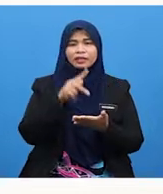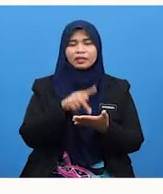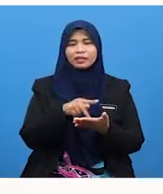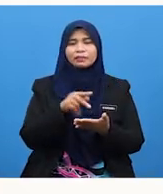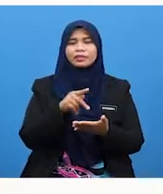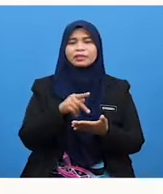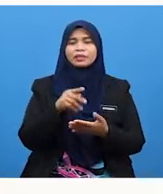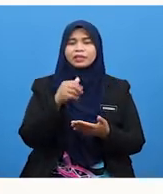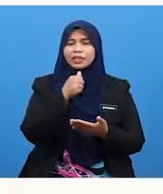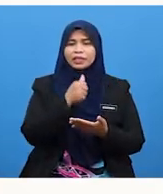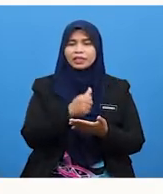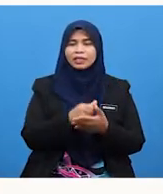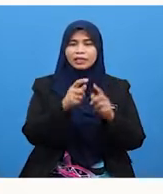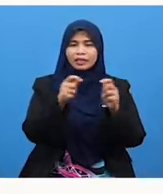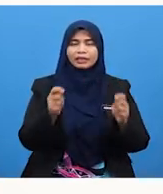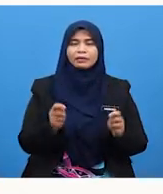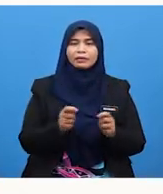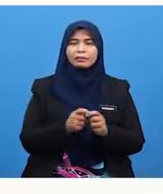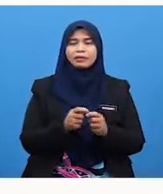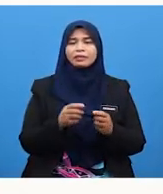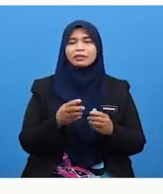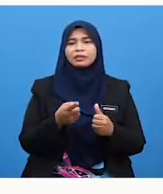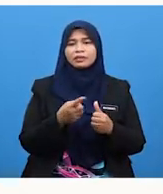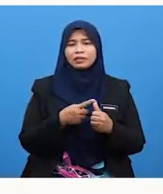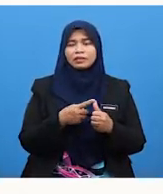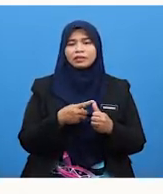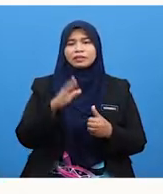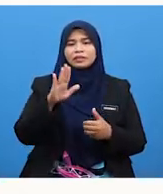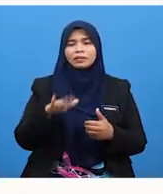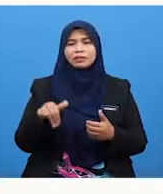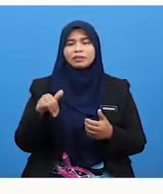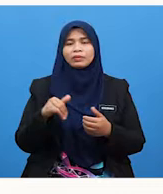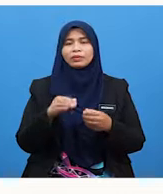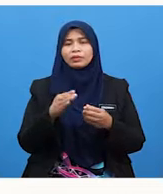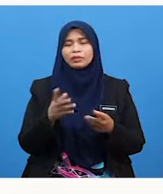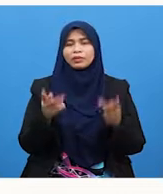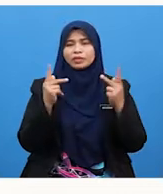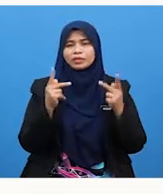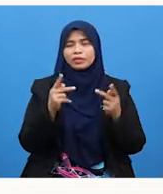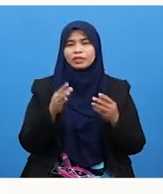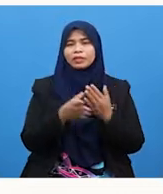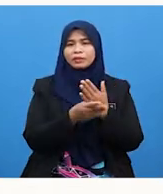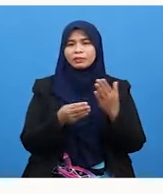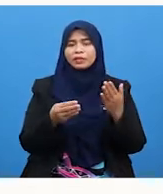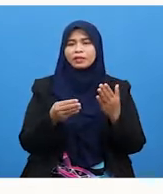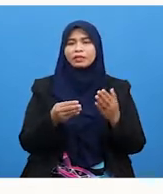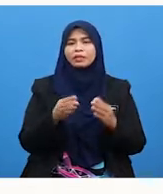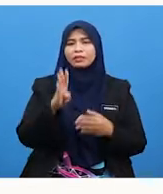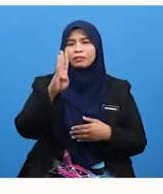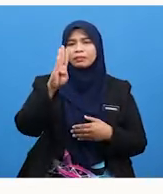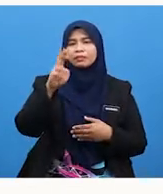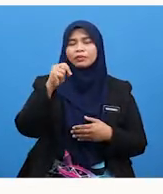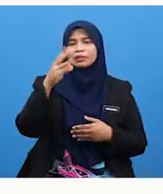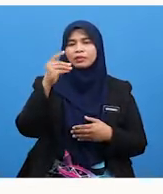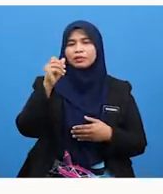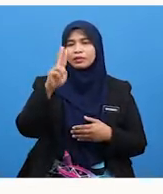mengenal pasti nilai-nilai tempat terlebih dahulu sebelum menguasai kemahiran